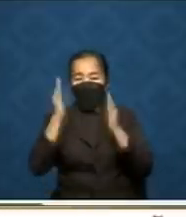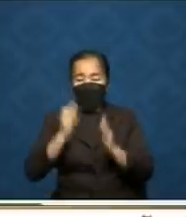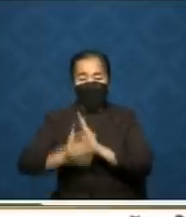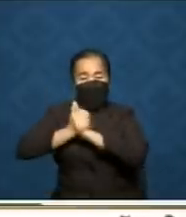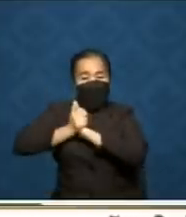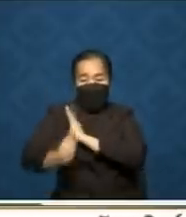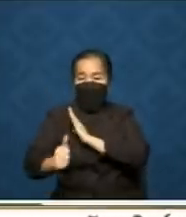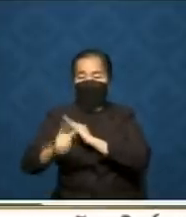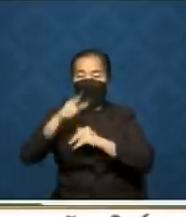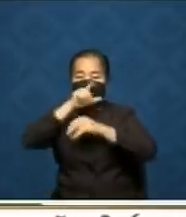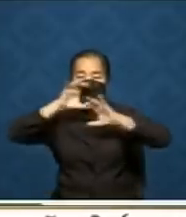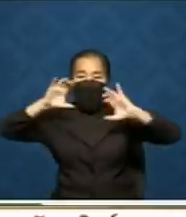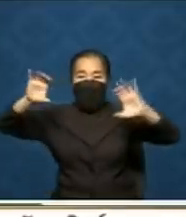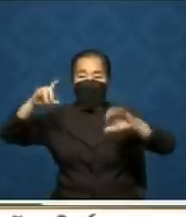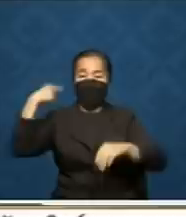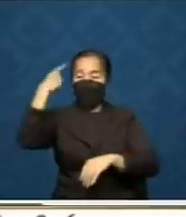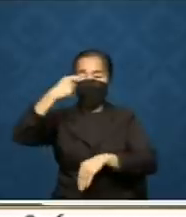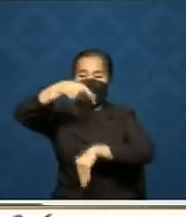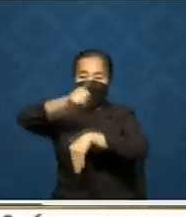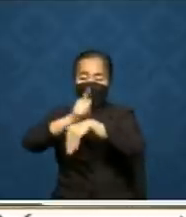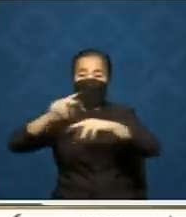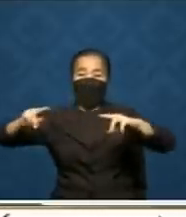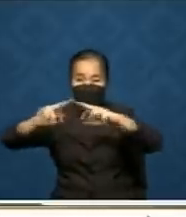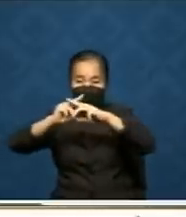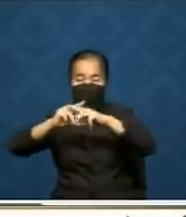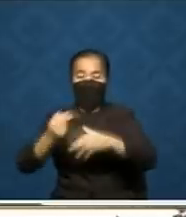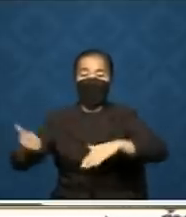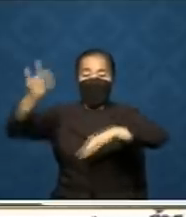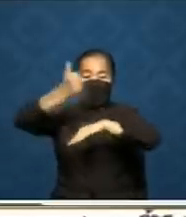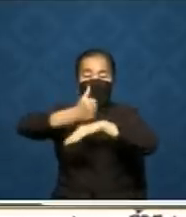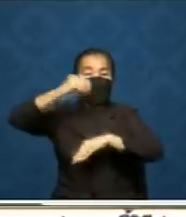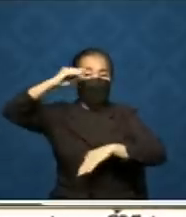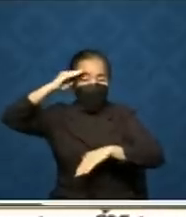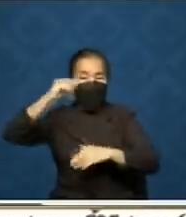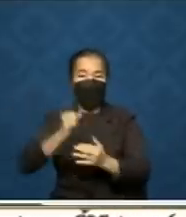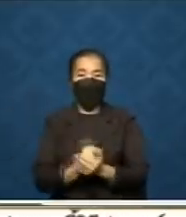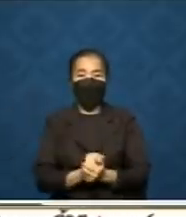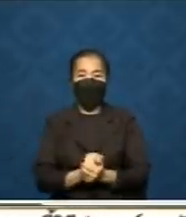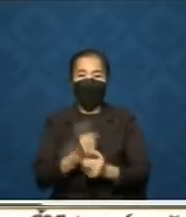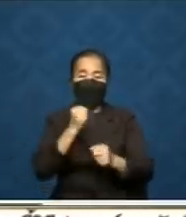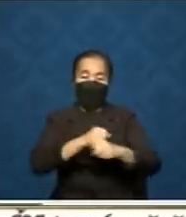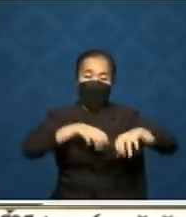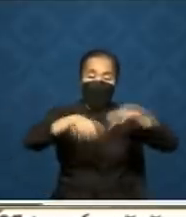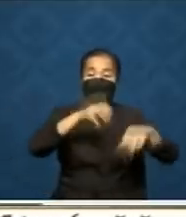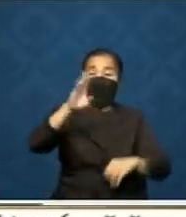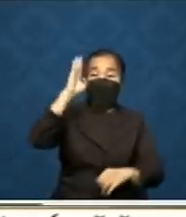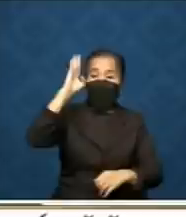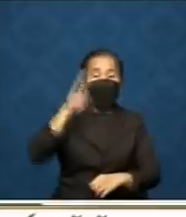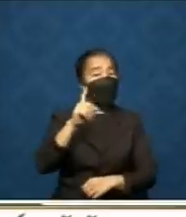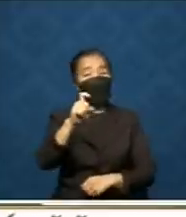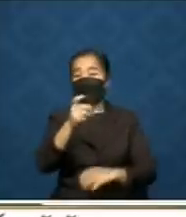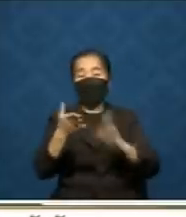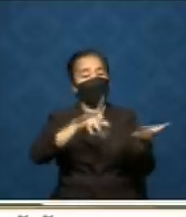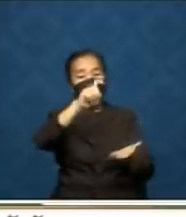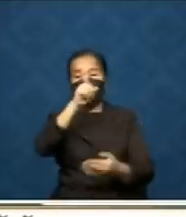เก่งสุดในระบบราชการเป็นถึงปลัดกระทรวงเป็นถึงผบ.ทบ.นี่ให้คุณไปบริหารบริษัทเก๋ง